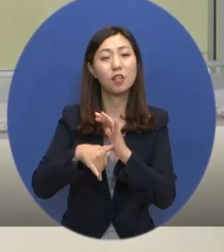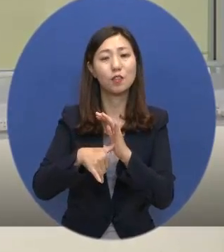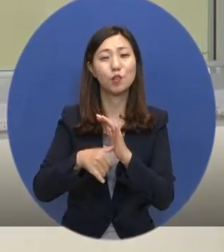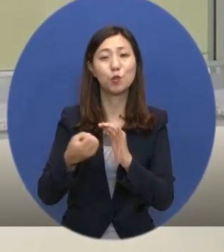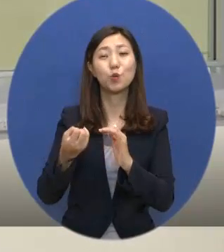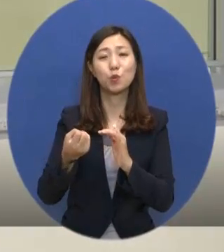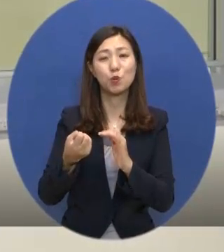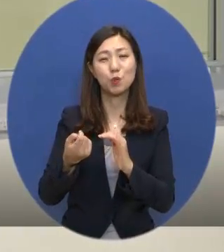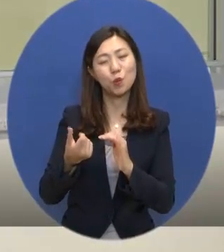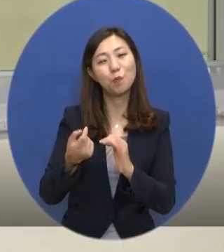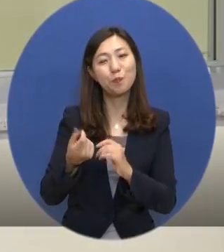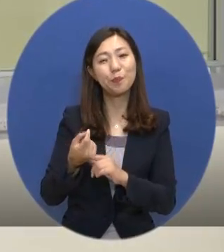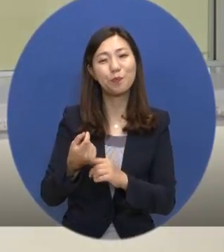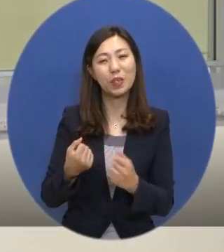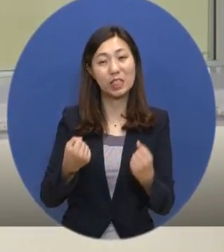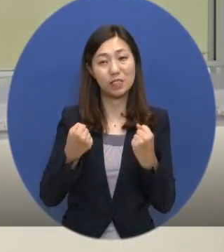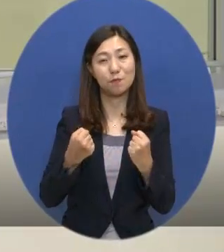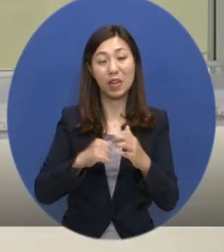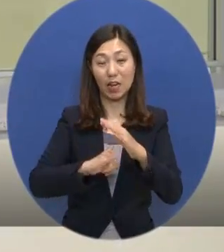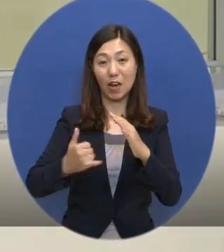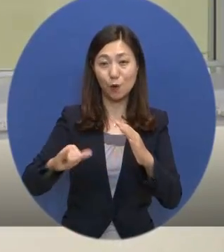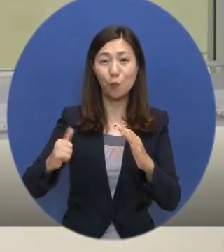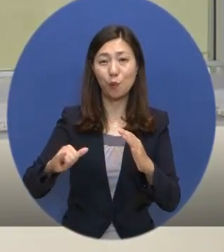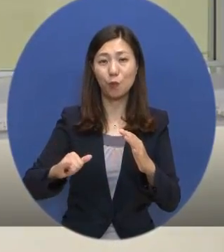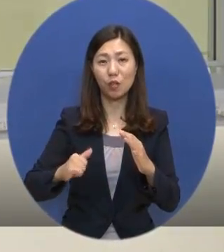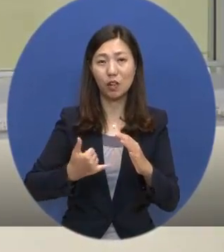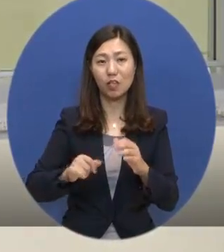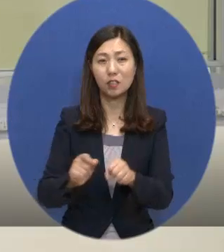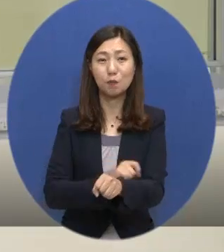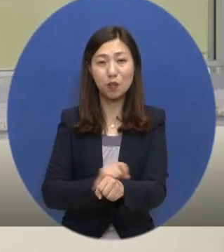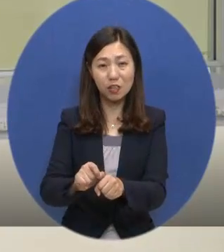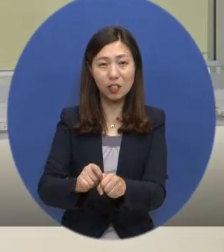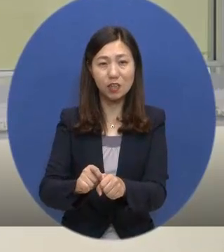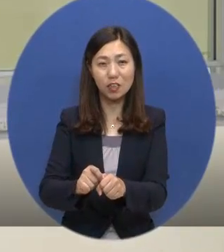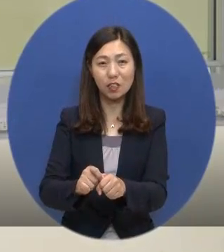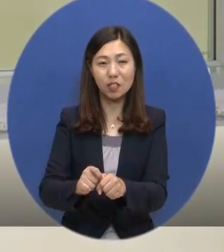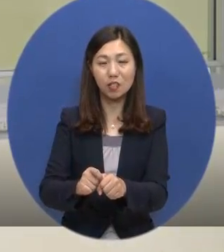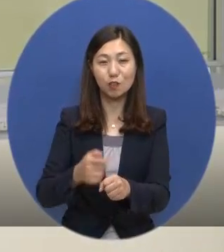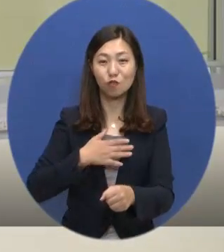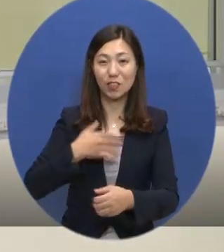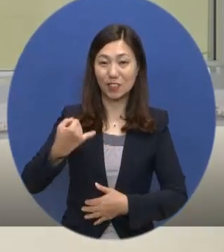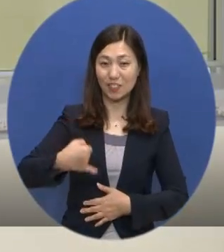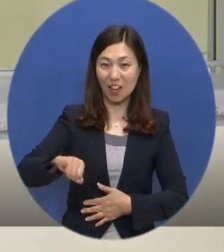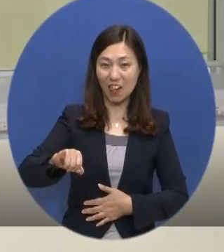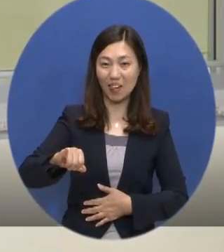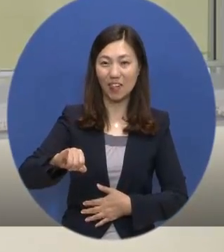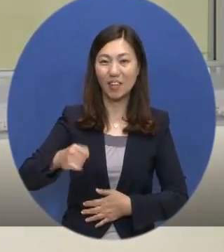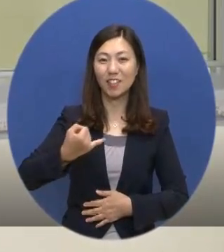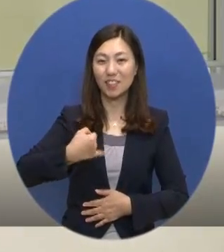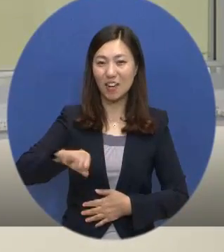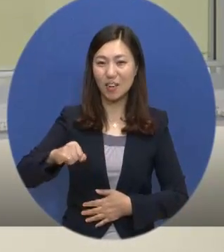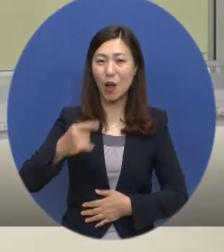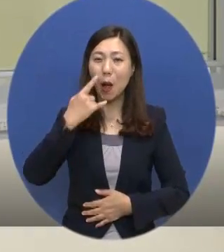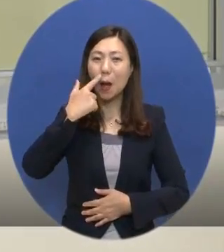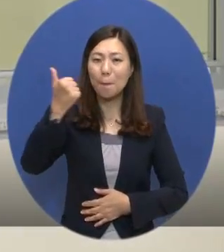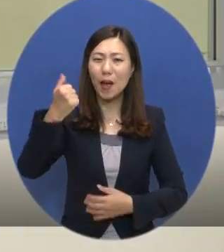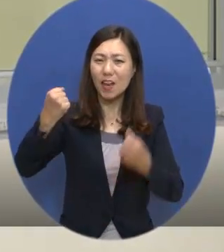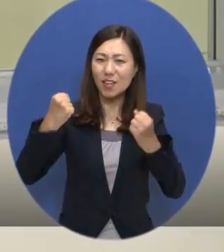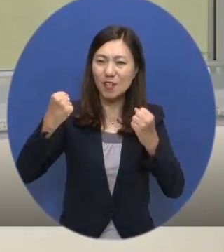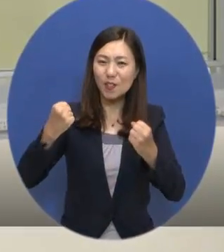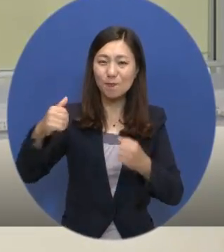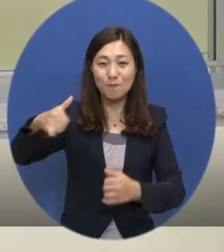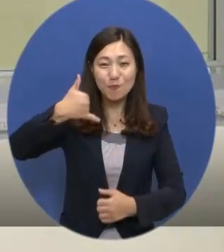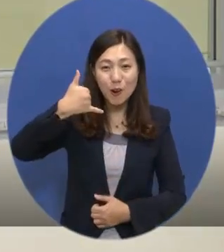좀 가족들이 이제 또 특히 이제 우리 공주님이 이제 아빠 힘내세요 하는 이런 게